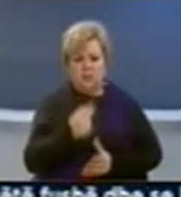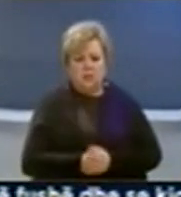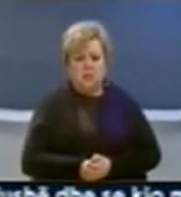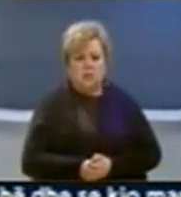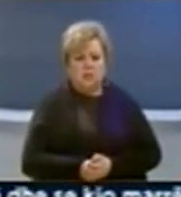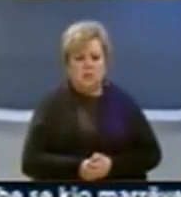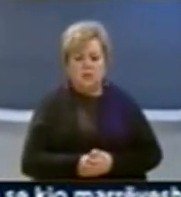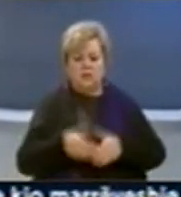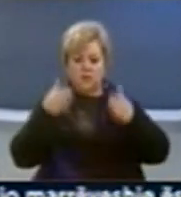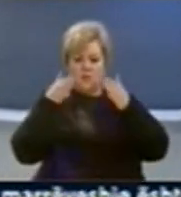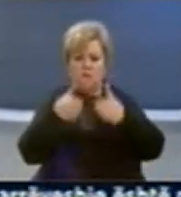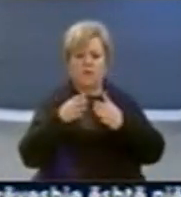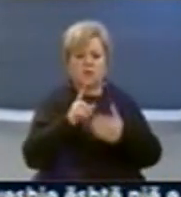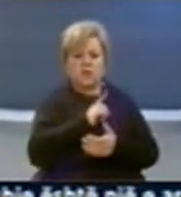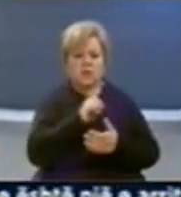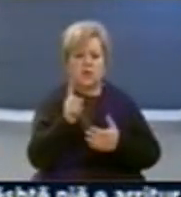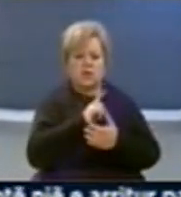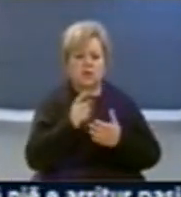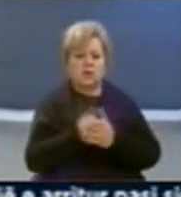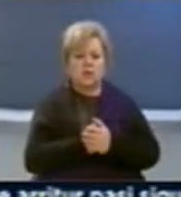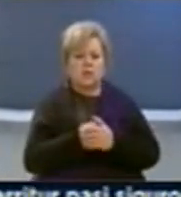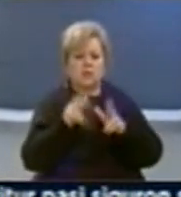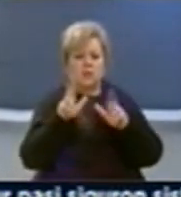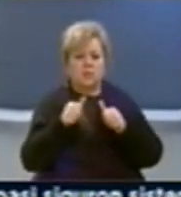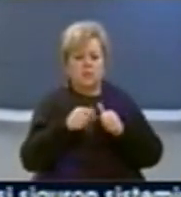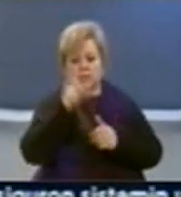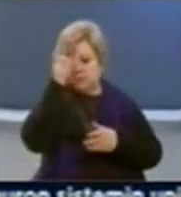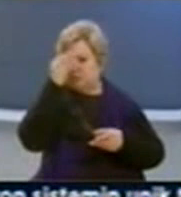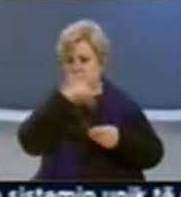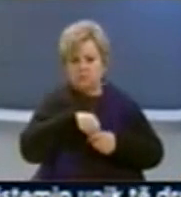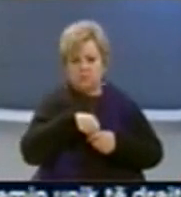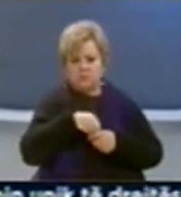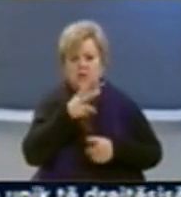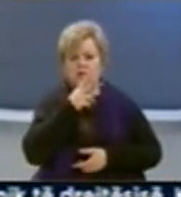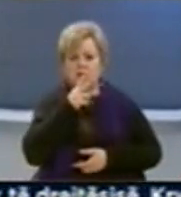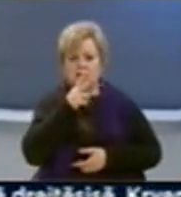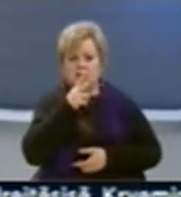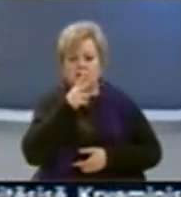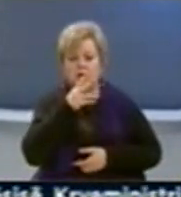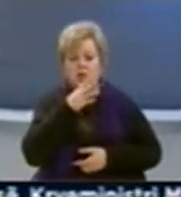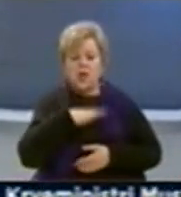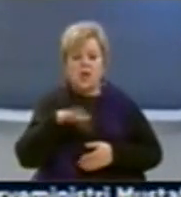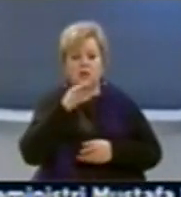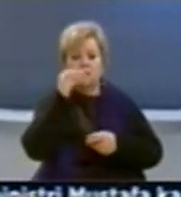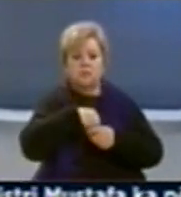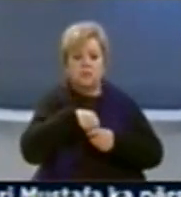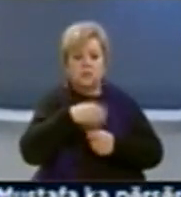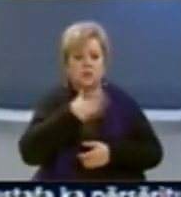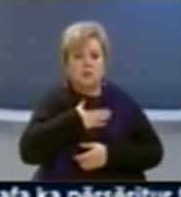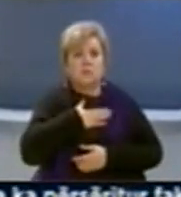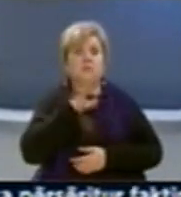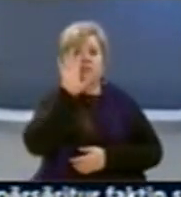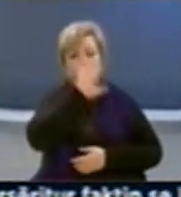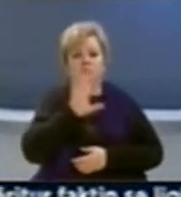ke fusha telekomunikacion shumë shmet do të kemi operatorin serbë. Dume dhe Serbia po kërkon hapsir, hise edhe në hapsirën tonë